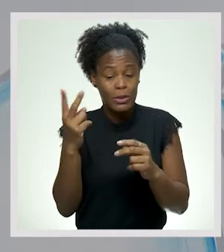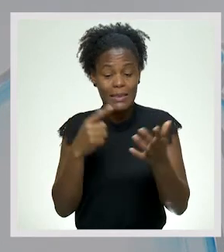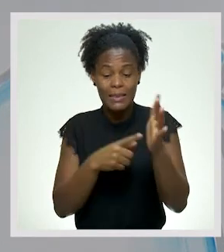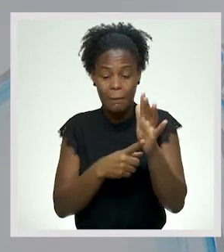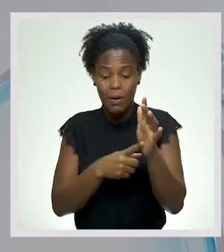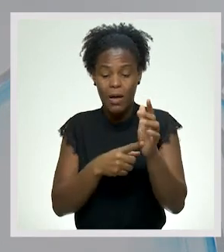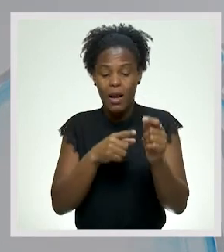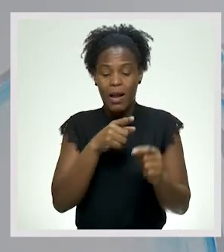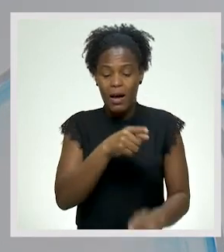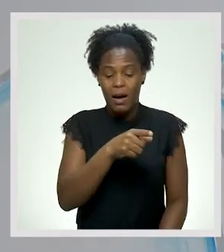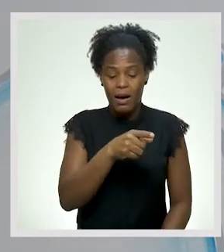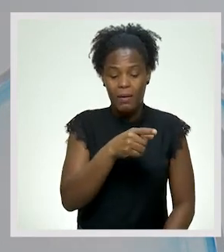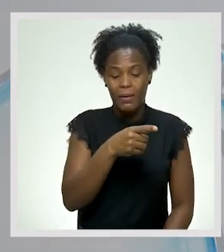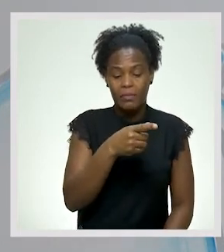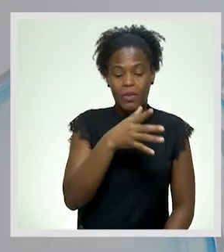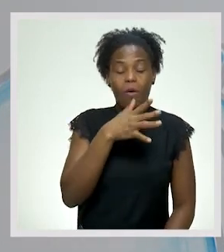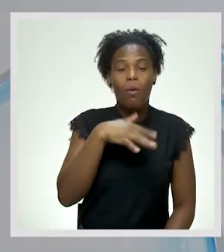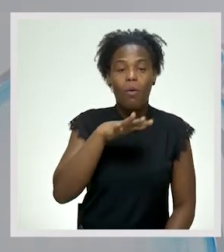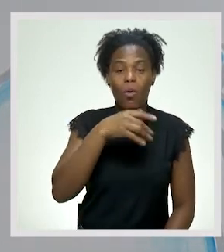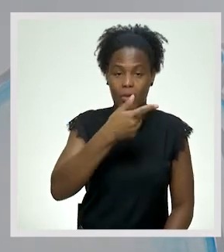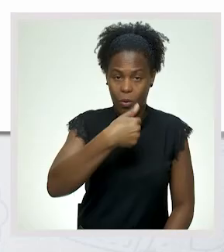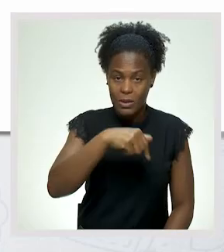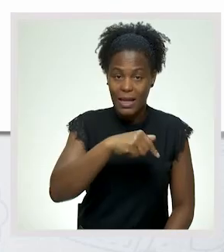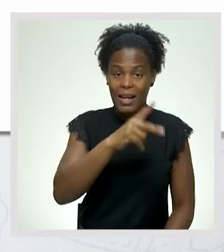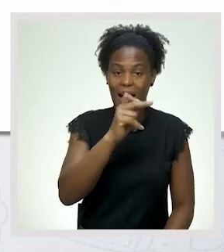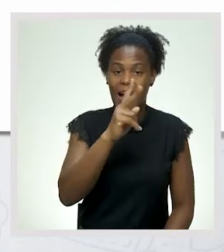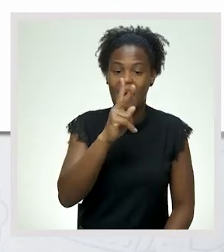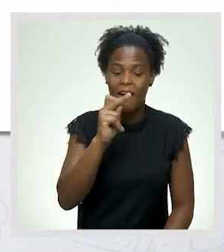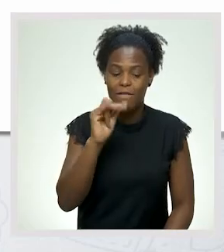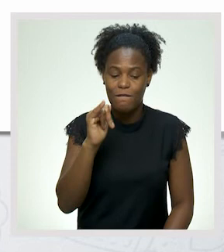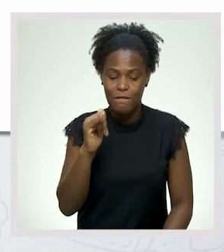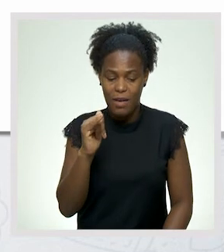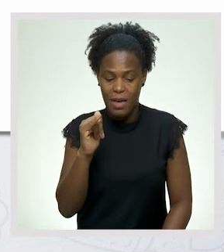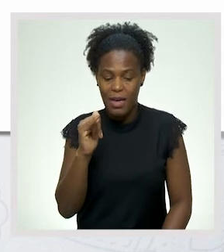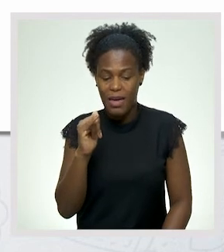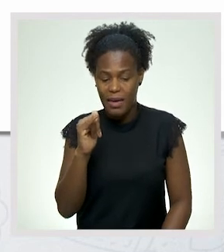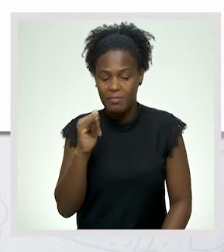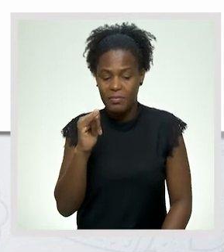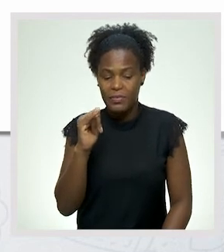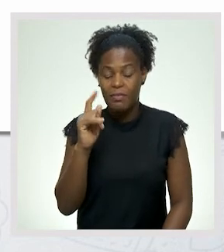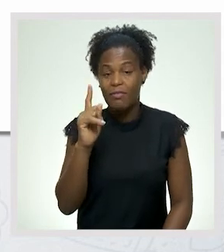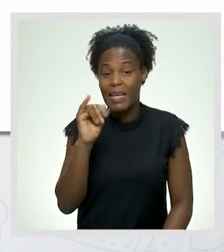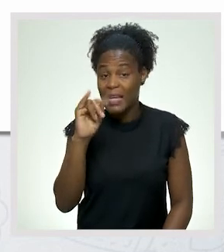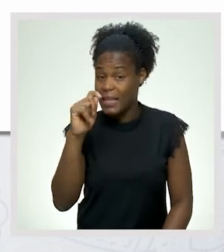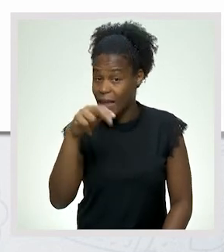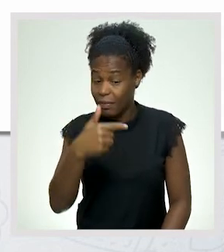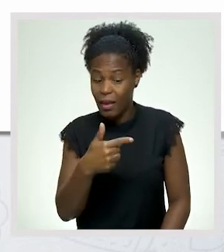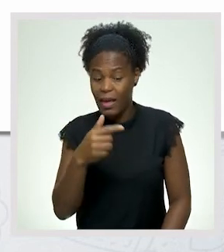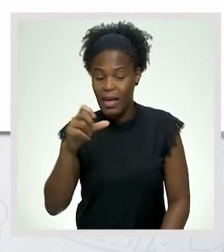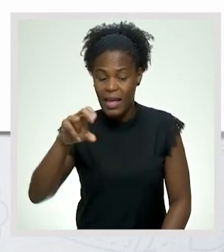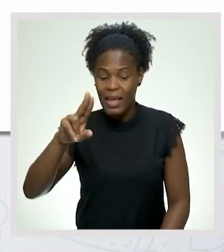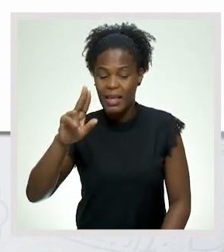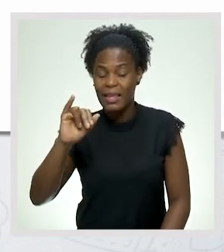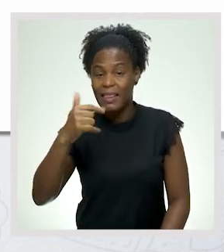allez voir que là où nous avons avec été, on n'a pas fait l'accord. Mais